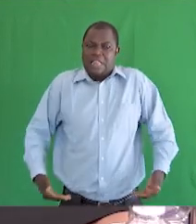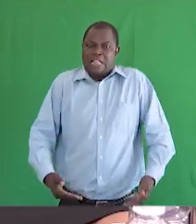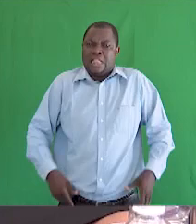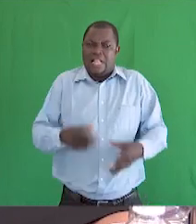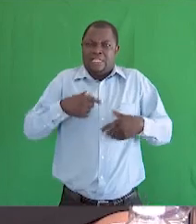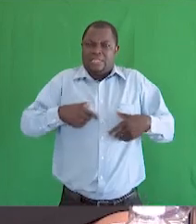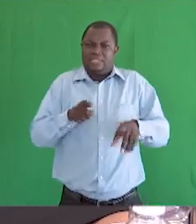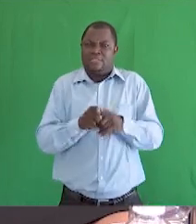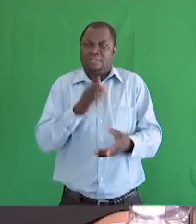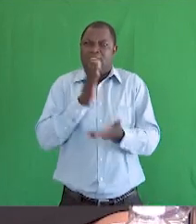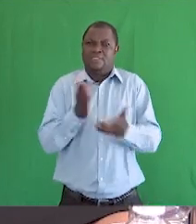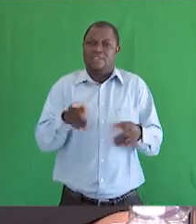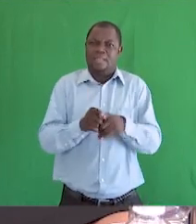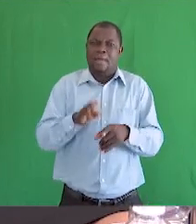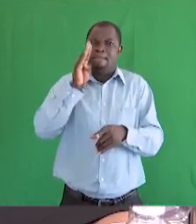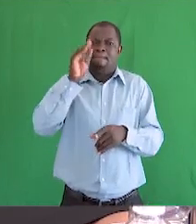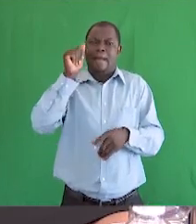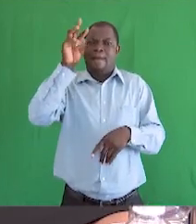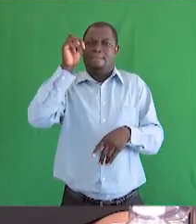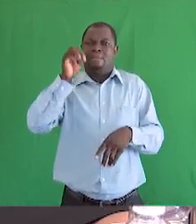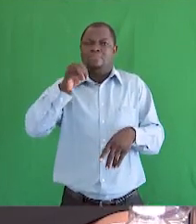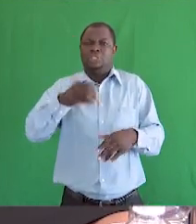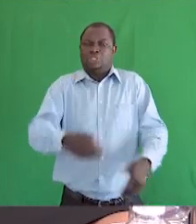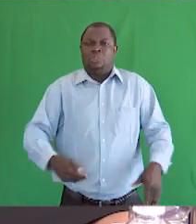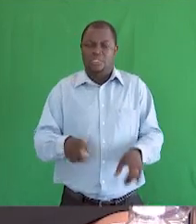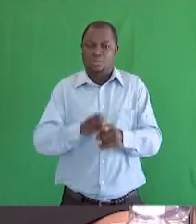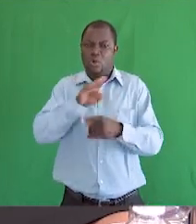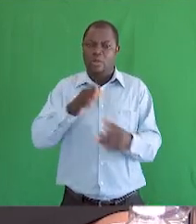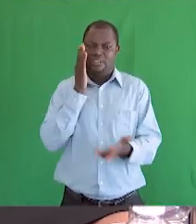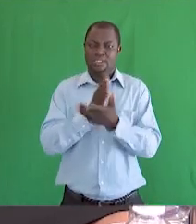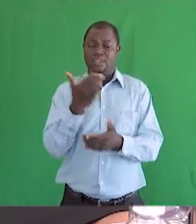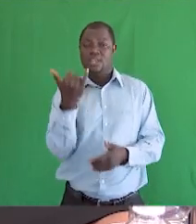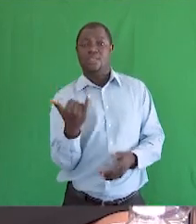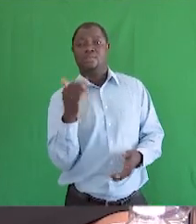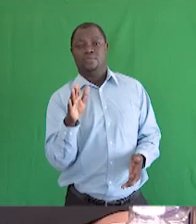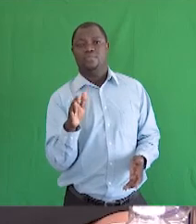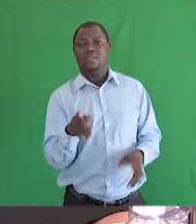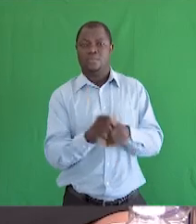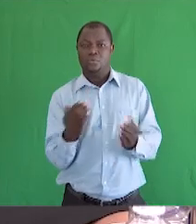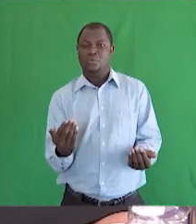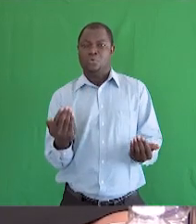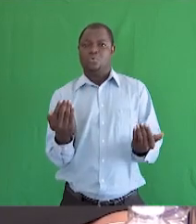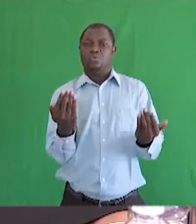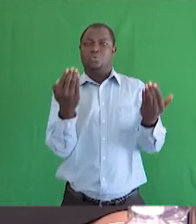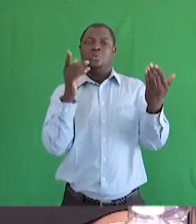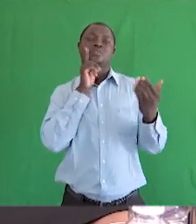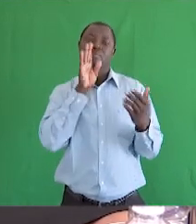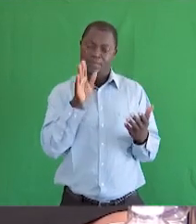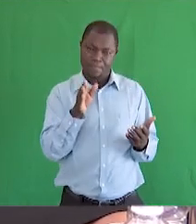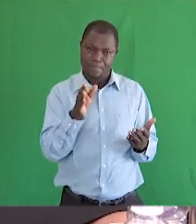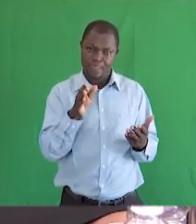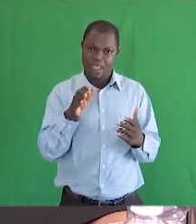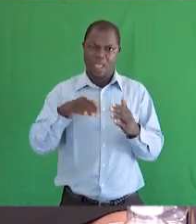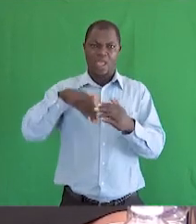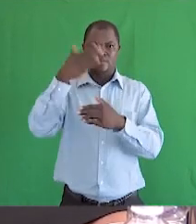tukakasvika apa ndotwa tomoti wa moto mabam shorts ndizvozvo ya fashion anotangira kubva achiri muchecheche achikura nawo zvino